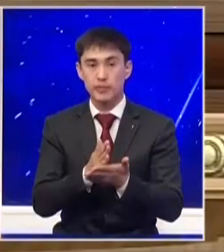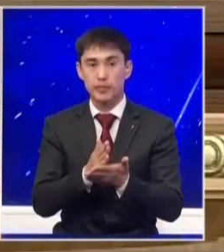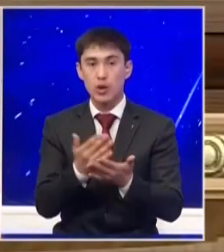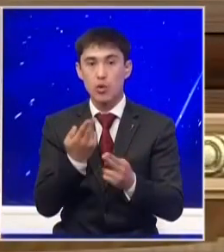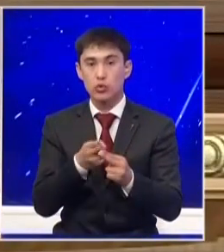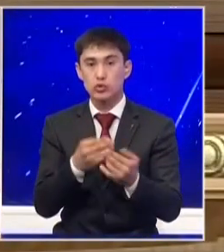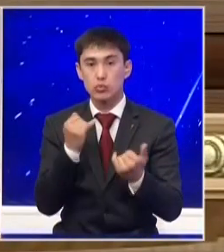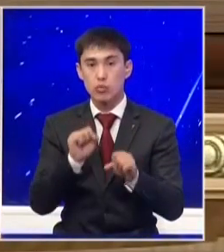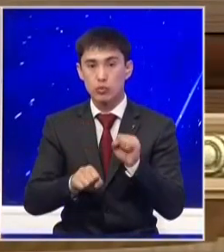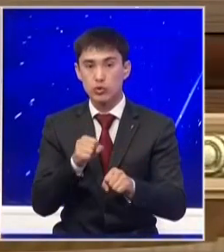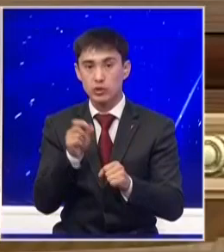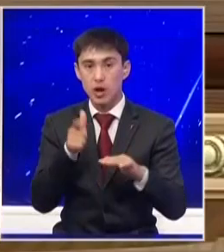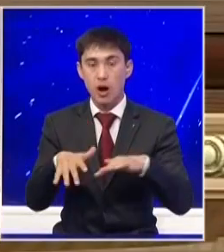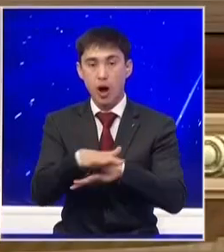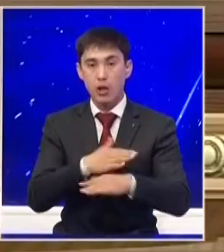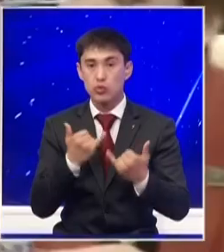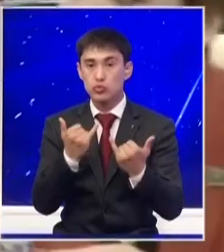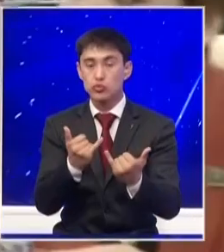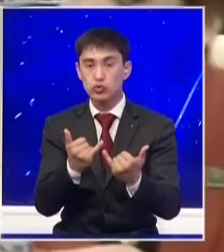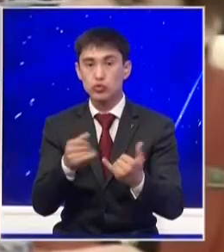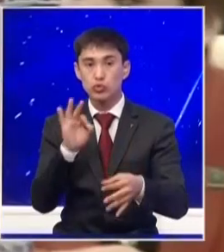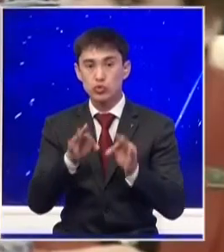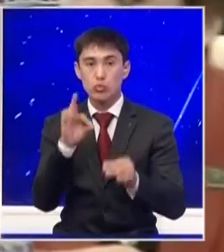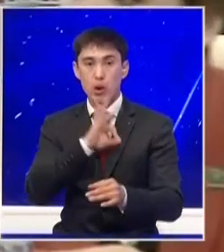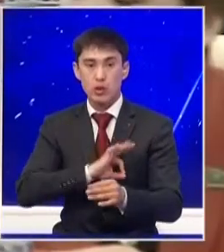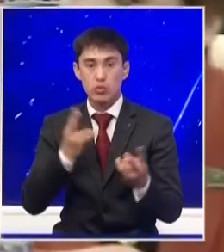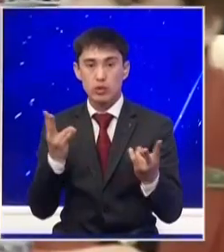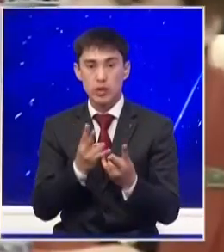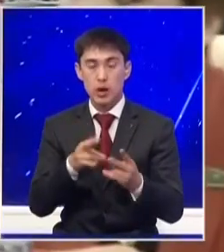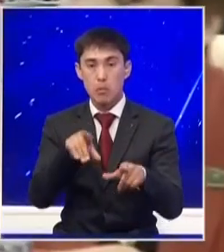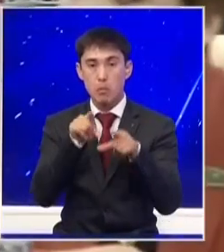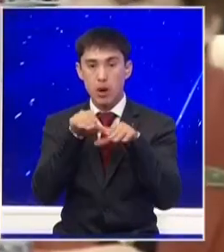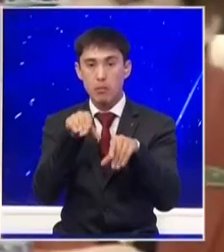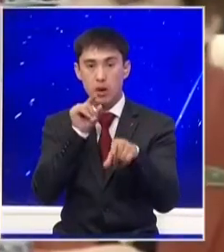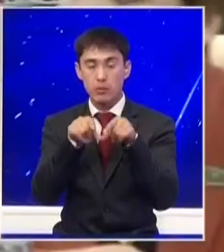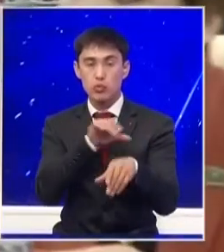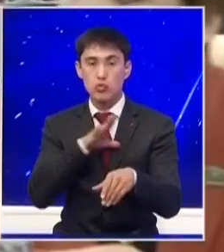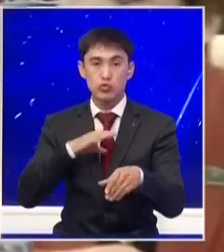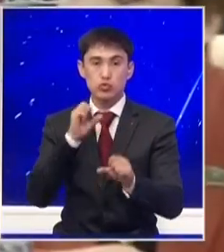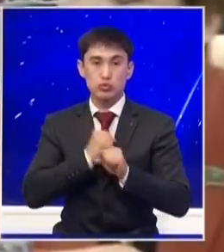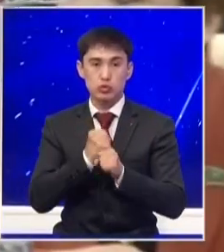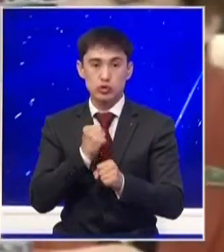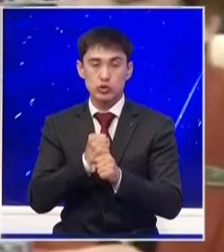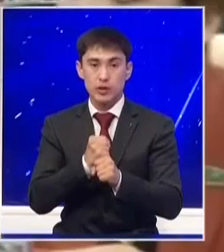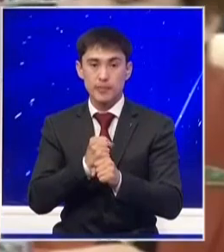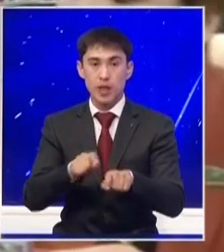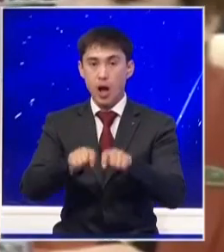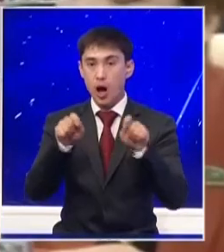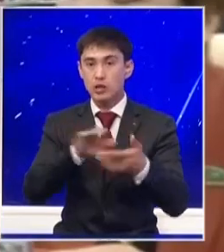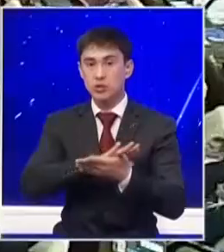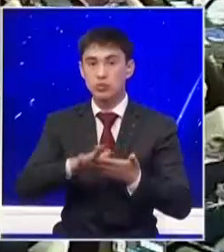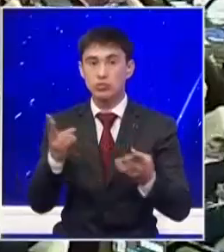Осы мүмкіндікті халық мүддесі үшін дұрыс пайдалану керек. Парламенттің өз жұмысы да барынша ашық болуға